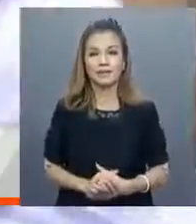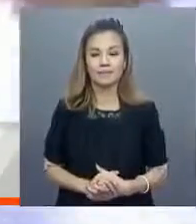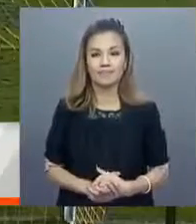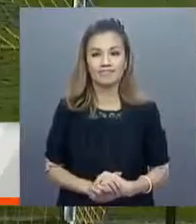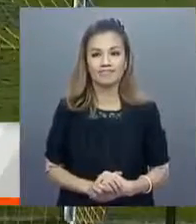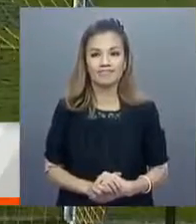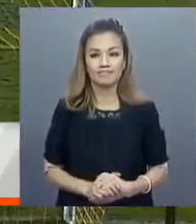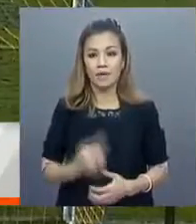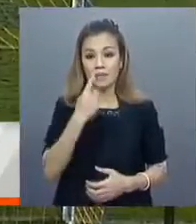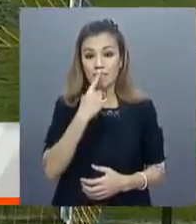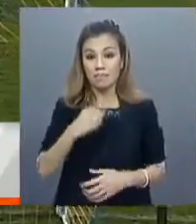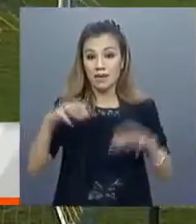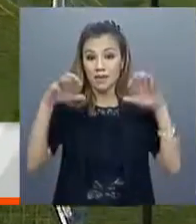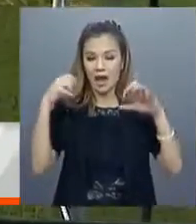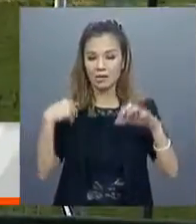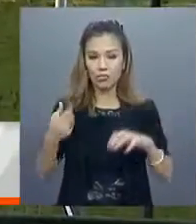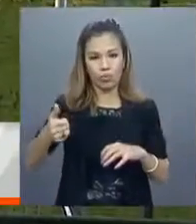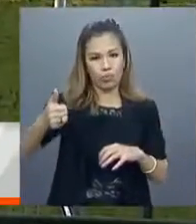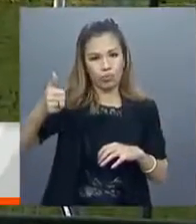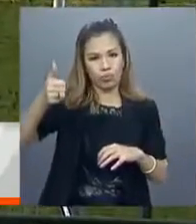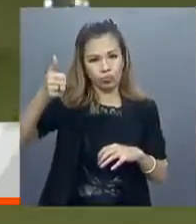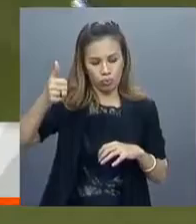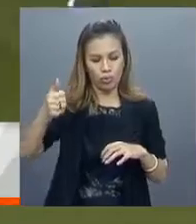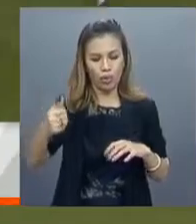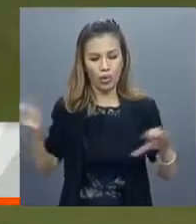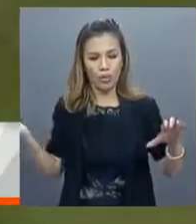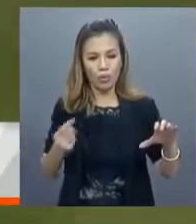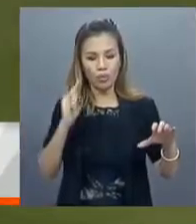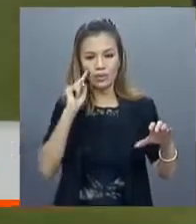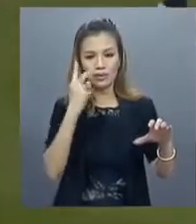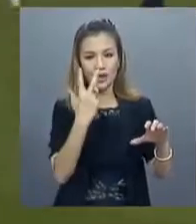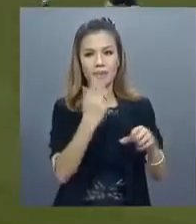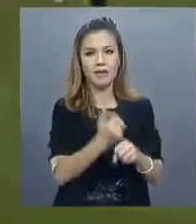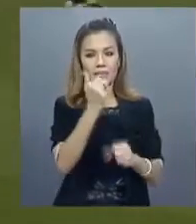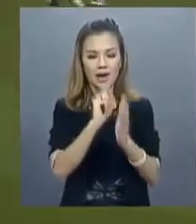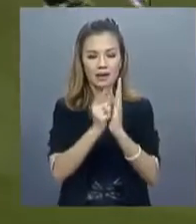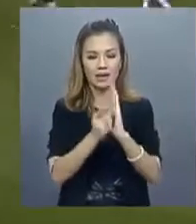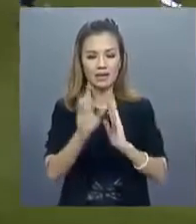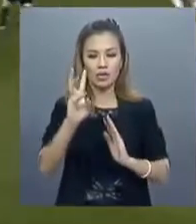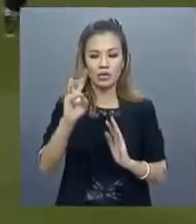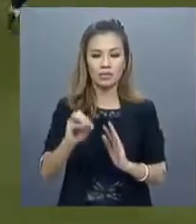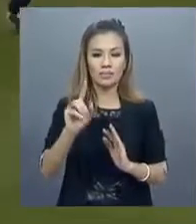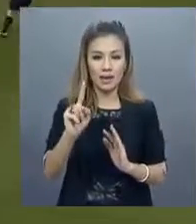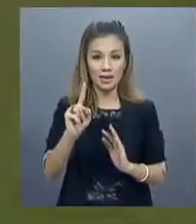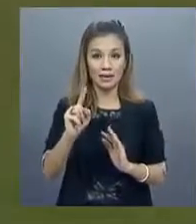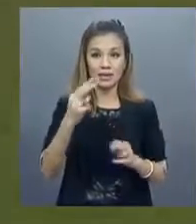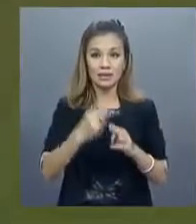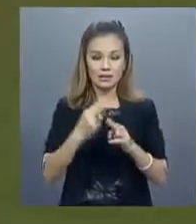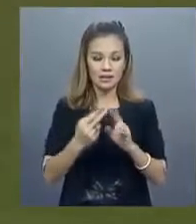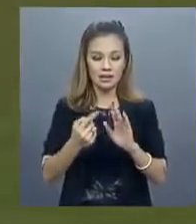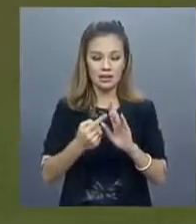แมนยูครองเกมได้เหนือกว่ามากนะครับแล้วก็มาบวกประตูที่3ได้สำเร็จนะครับในครึ่งหลังนาที61คราวนี้เป็นผลงานของเจสซี่ลิน